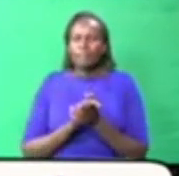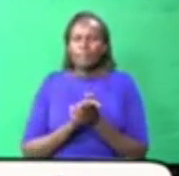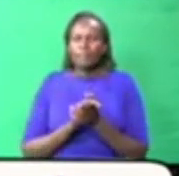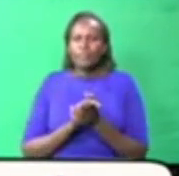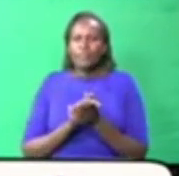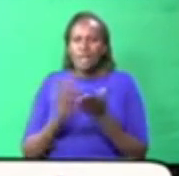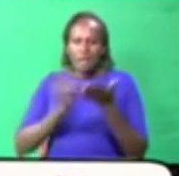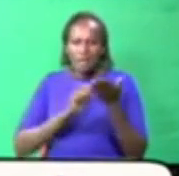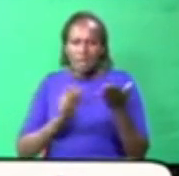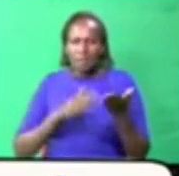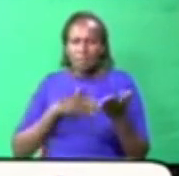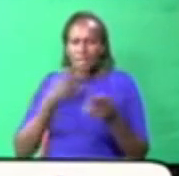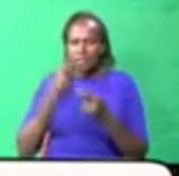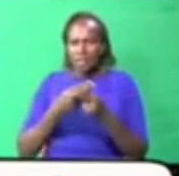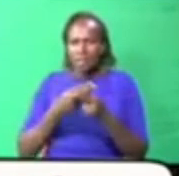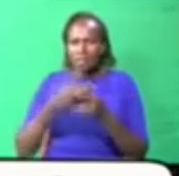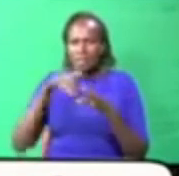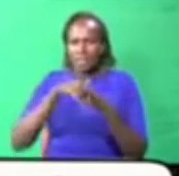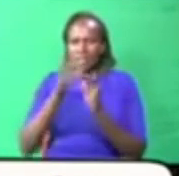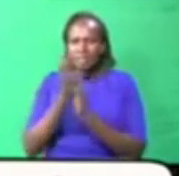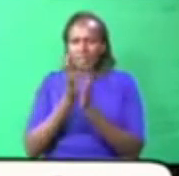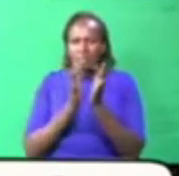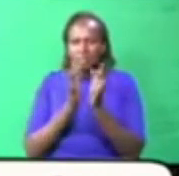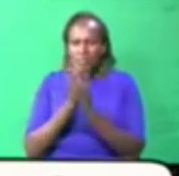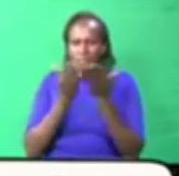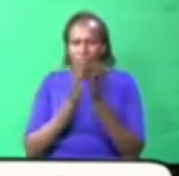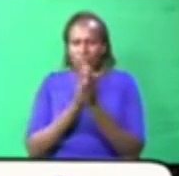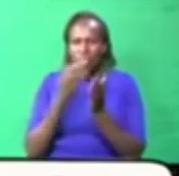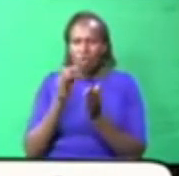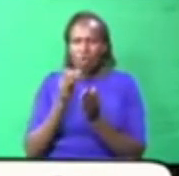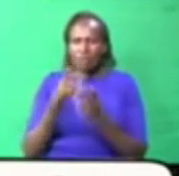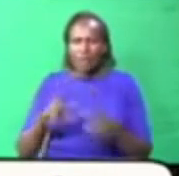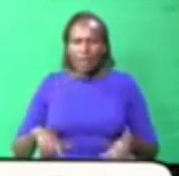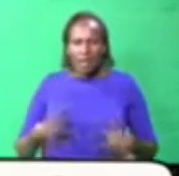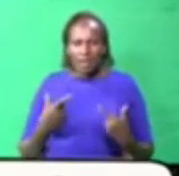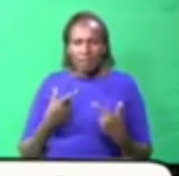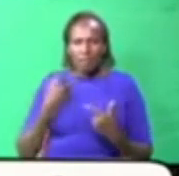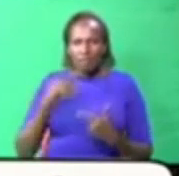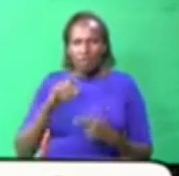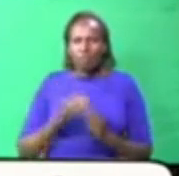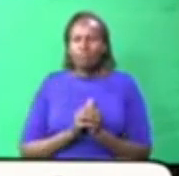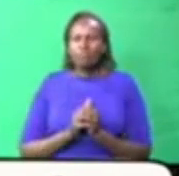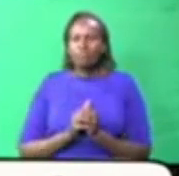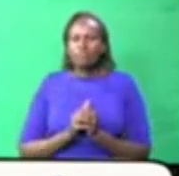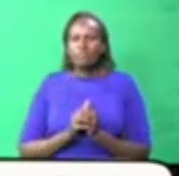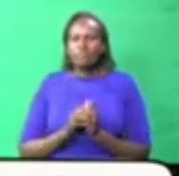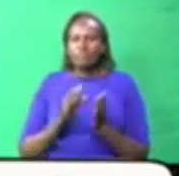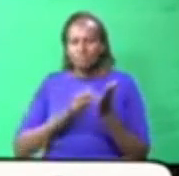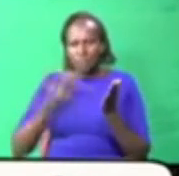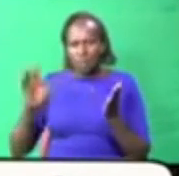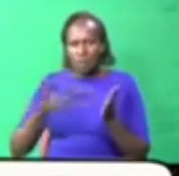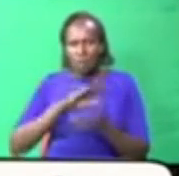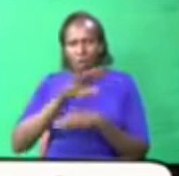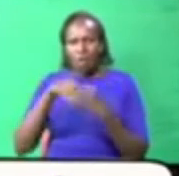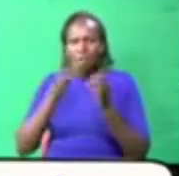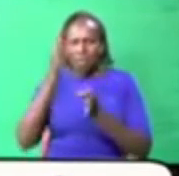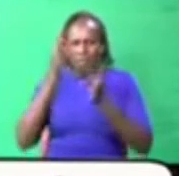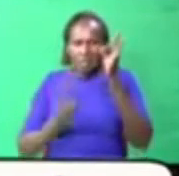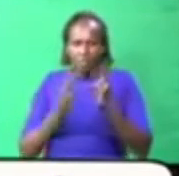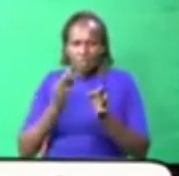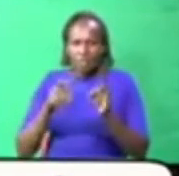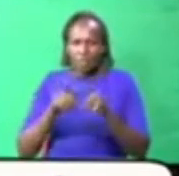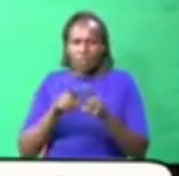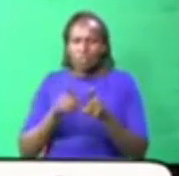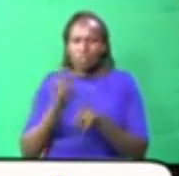Uandike jina langu kwenye kitabu cha uzima cha mwana kondoo. Niondoe kila hukumu na kila